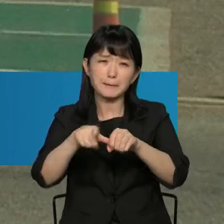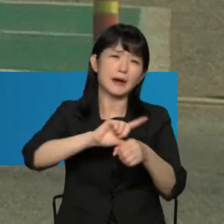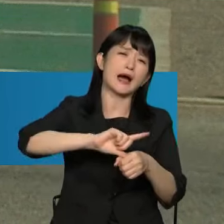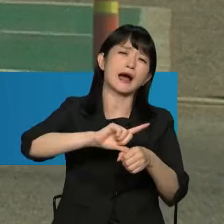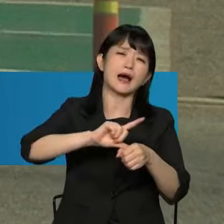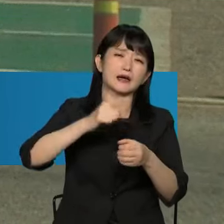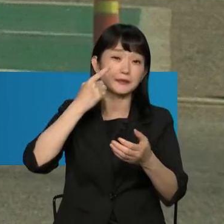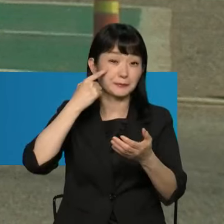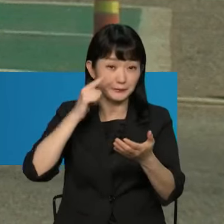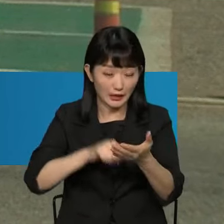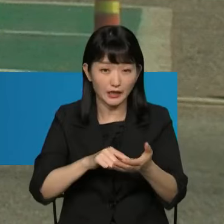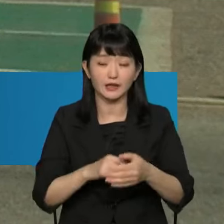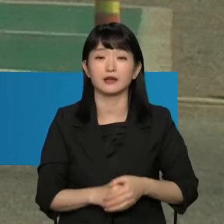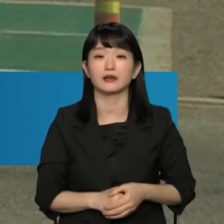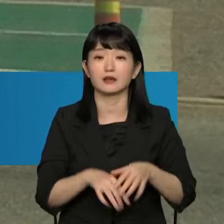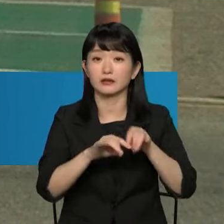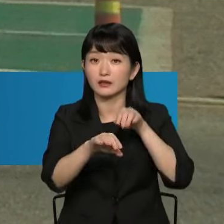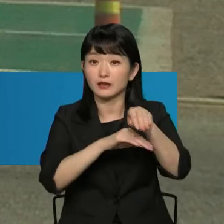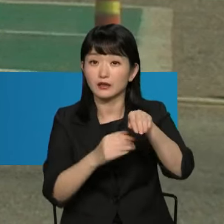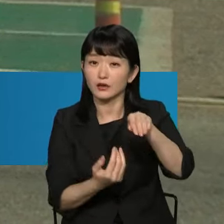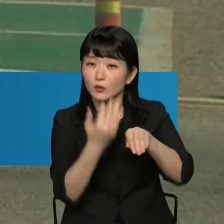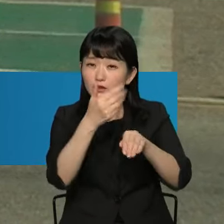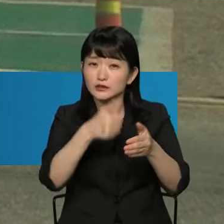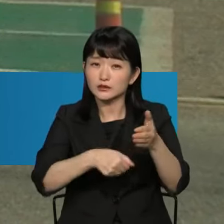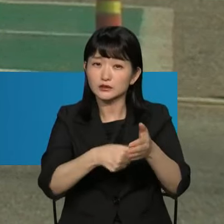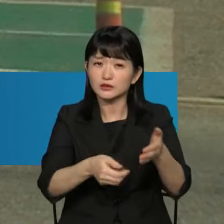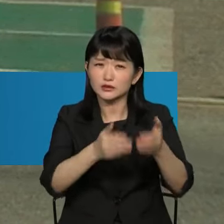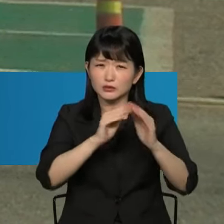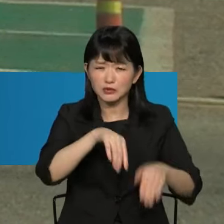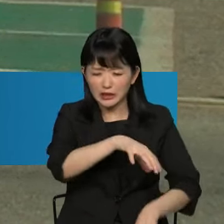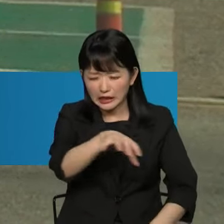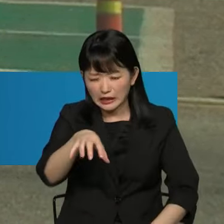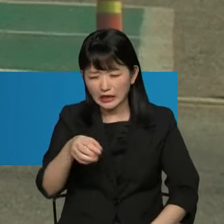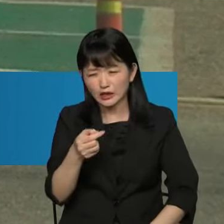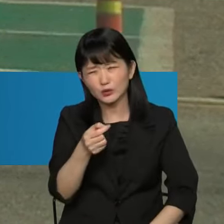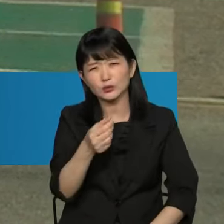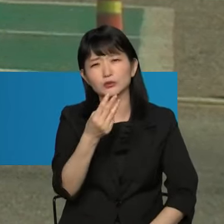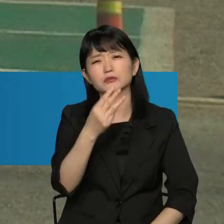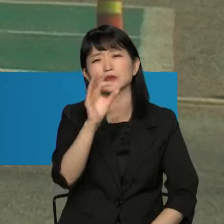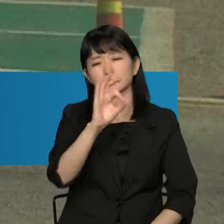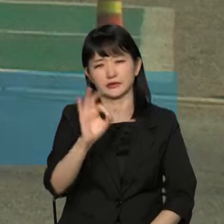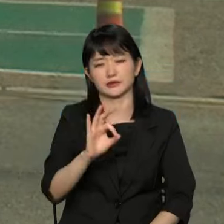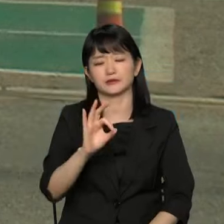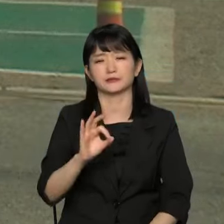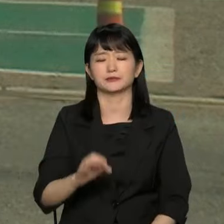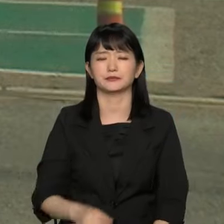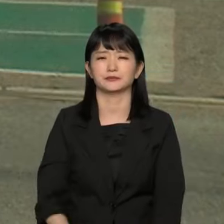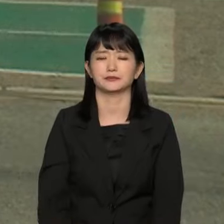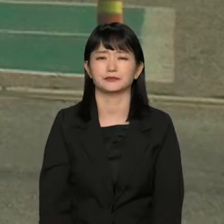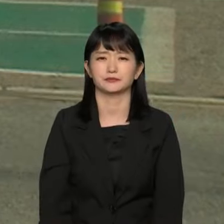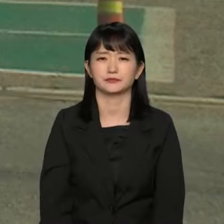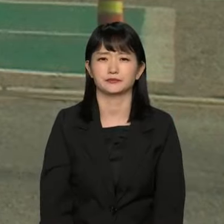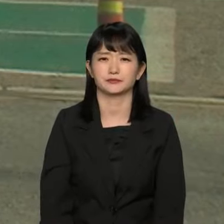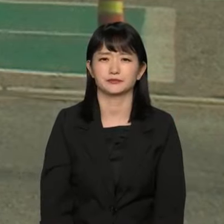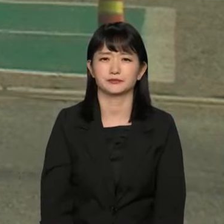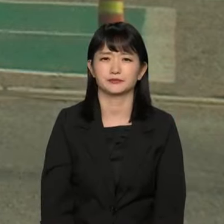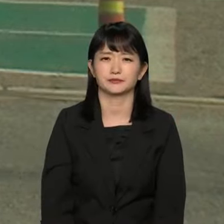걸로 파악됐습니다. 전기차 화재 설비가 설치된 곳이 3%뿐입니다.